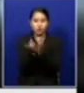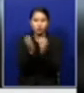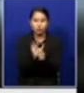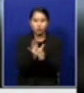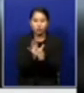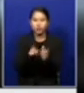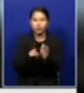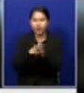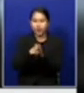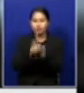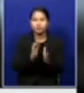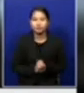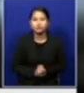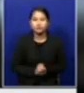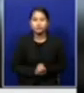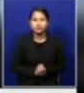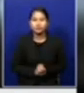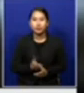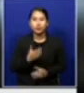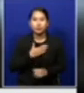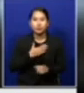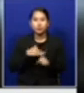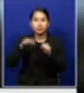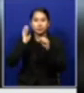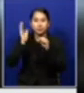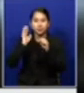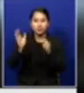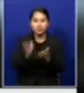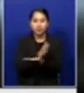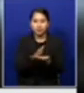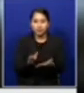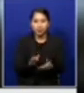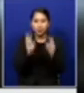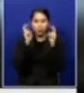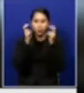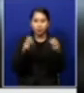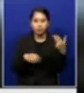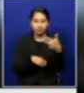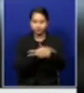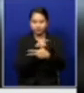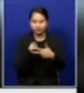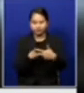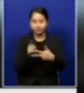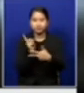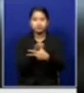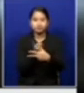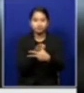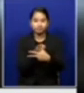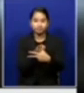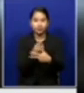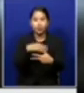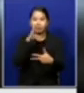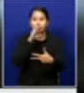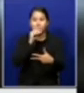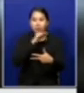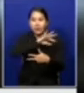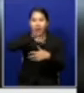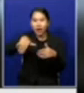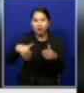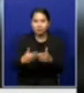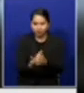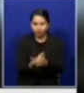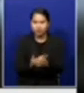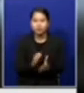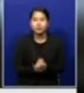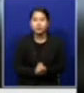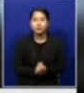ควิด-19การอภิปรายของผมในวันนี้ฮะจะแบ่งออกเป็น3ส่วนหลักๆก็คือส่วนที่1ผมจะอภิปรายภาพรวมของพรก.เงินกู้สักเล็กน้อยเพราะว่